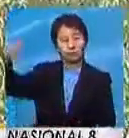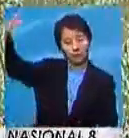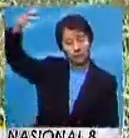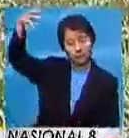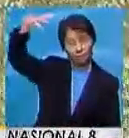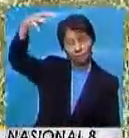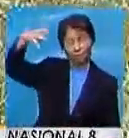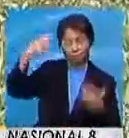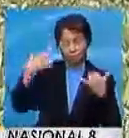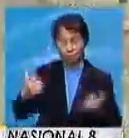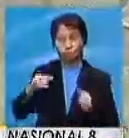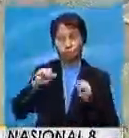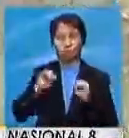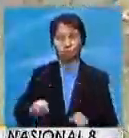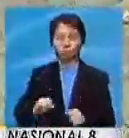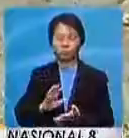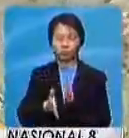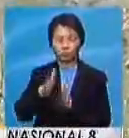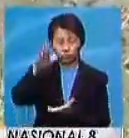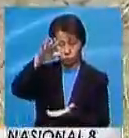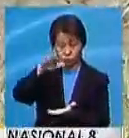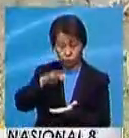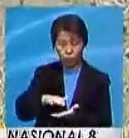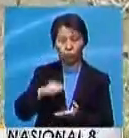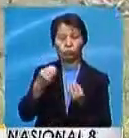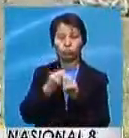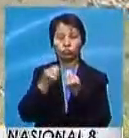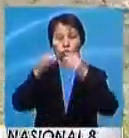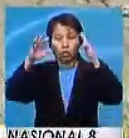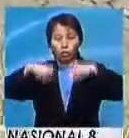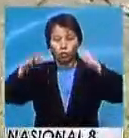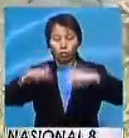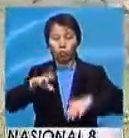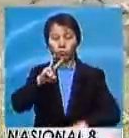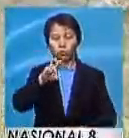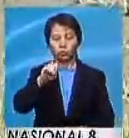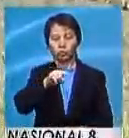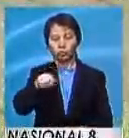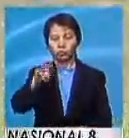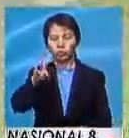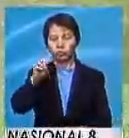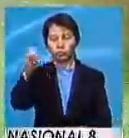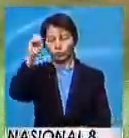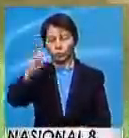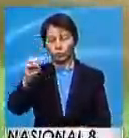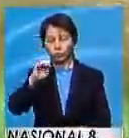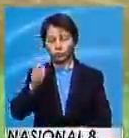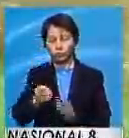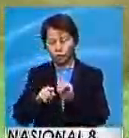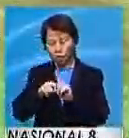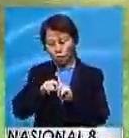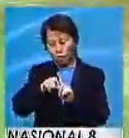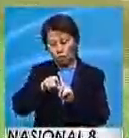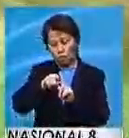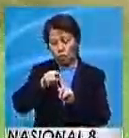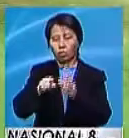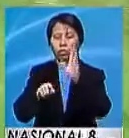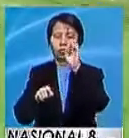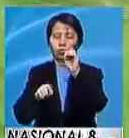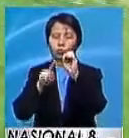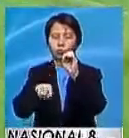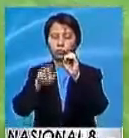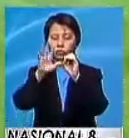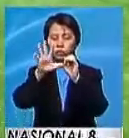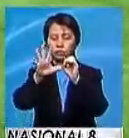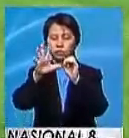berlaku ketika ini boleh menyebabkan pengurangan jumlah hujan antara 20 hingga 60% dan kenaikan suhu sekitar 0.5